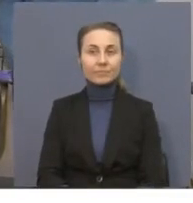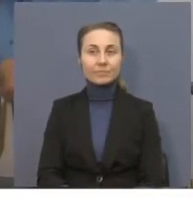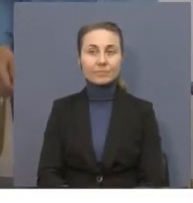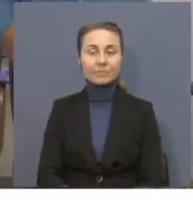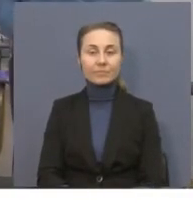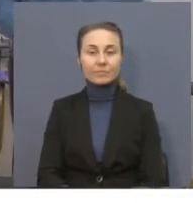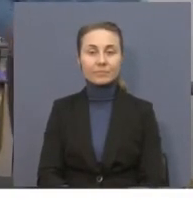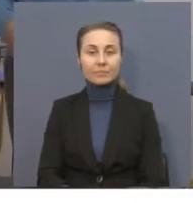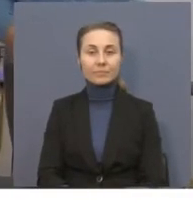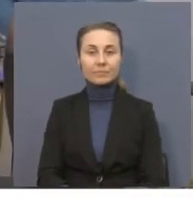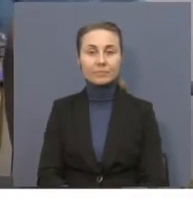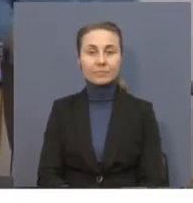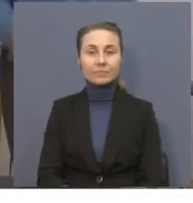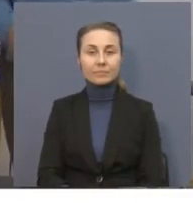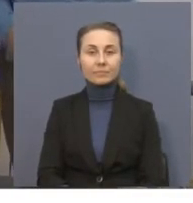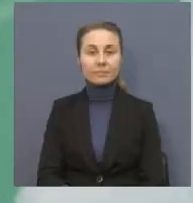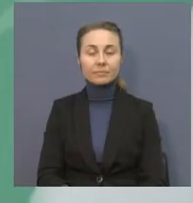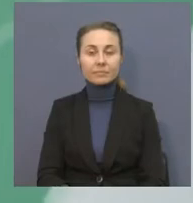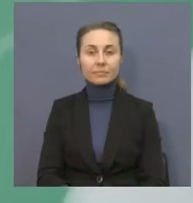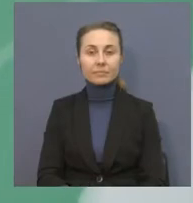Алмаз Адвокасов, Кокшияк Парад.